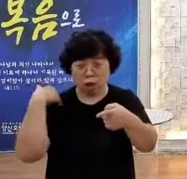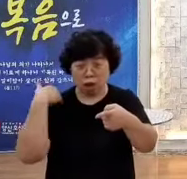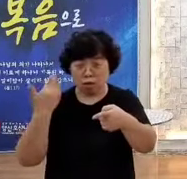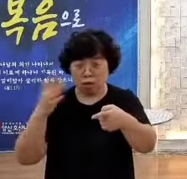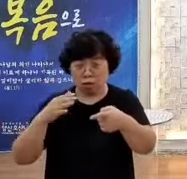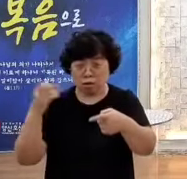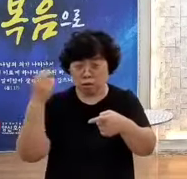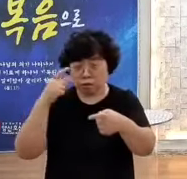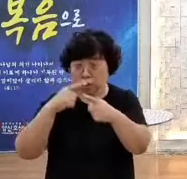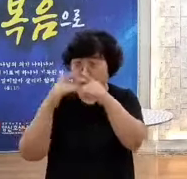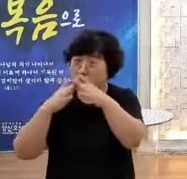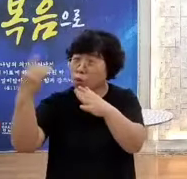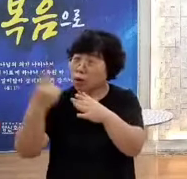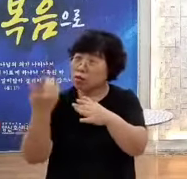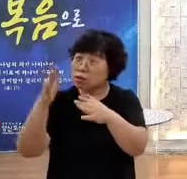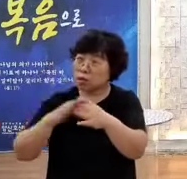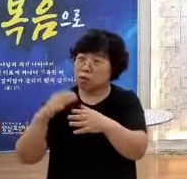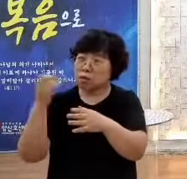너무 평안하다.